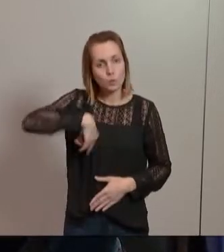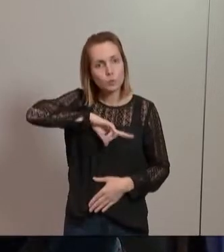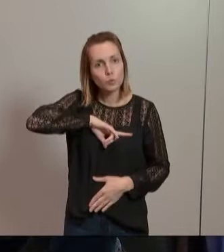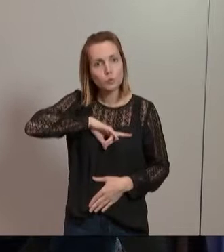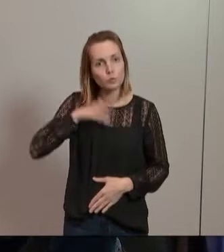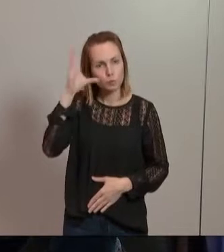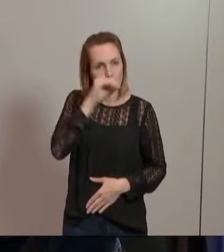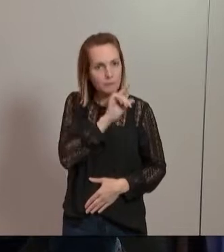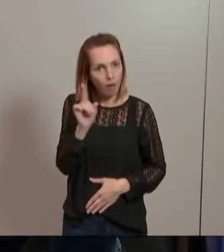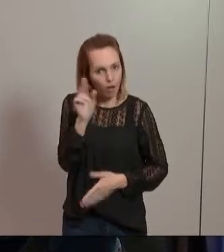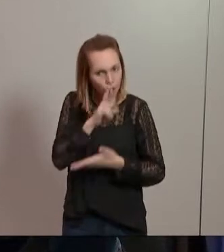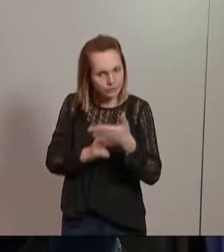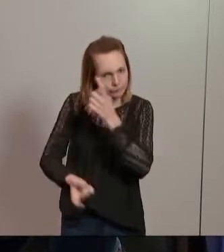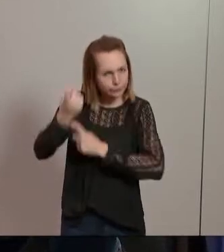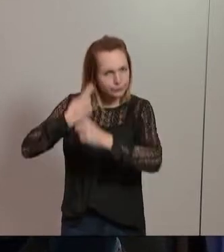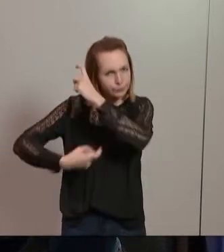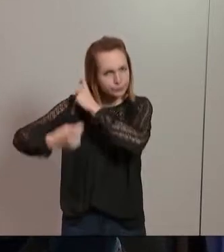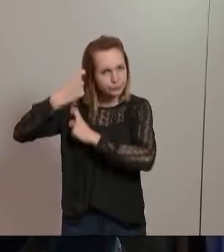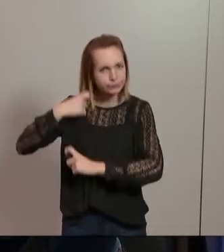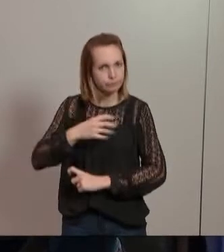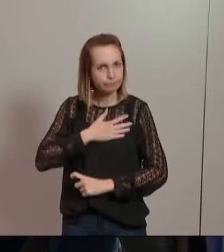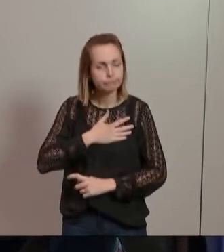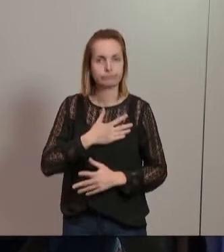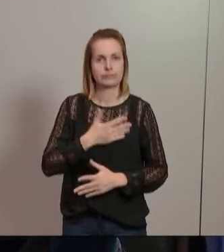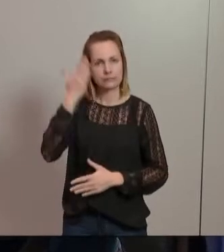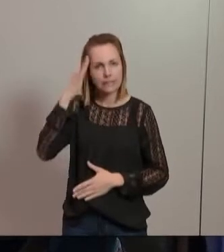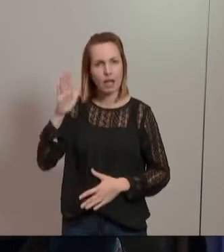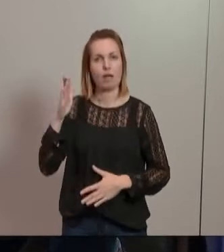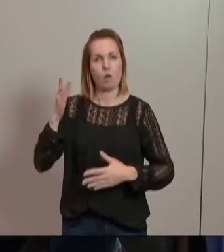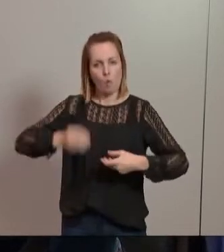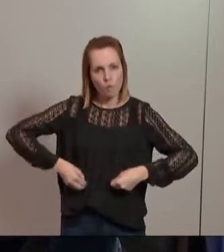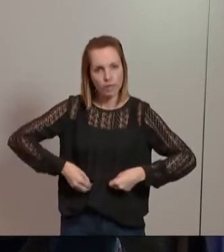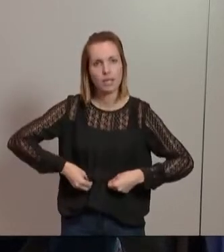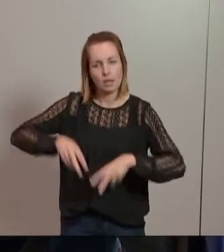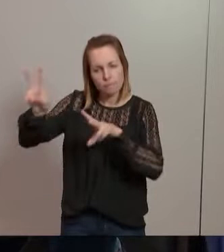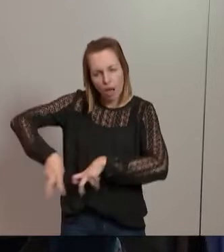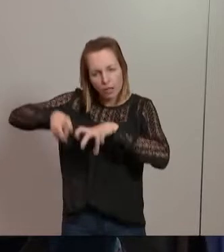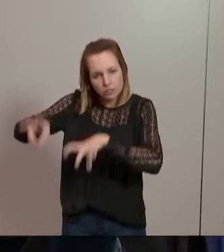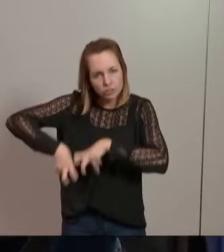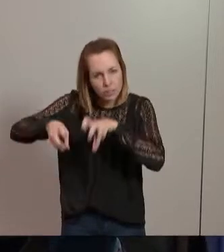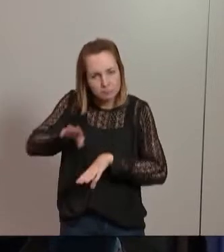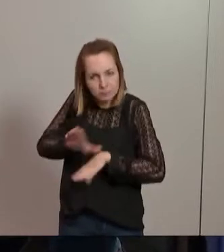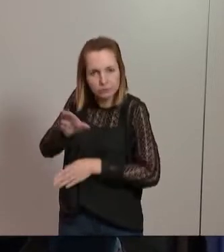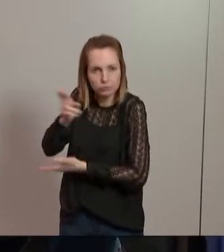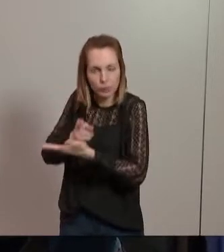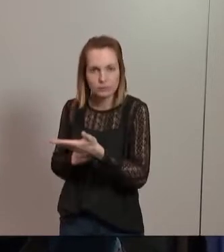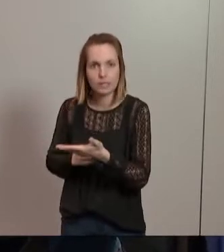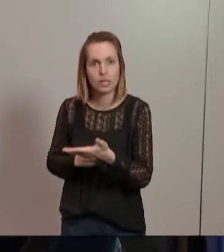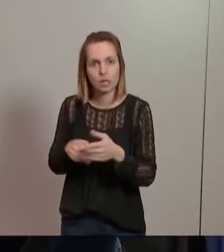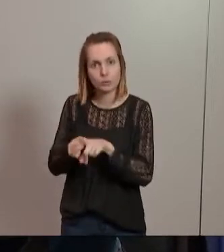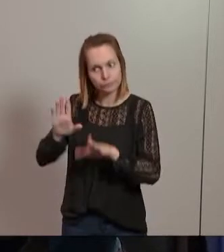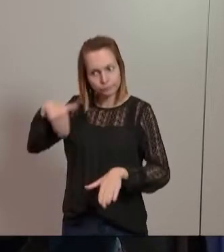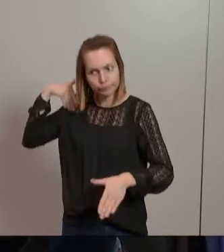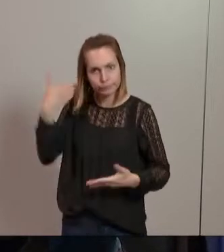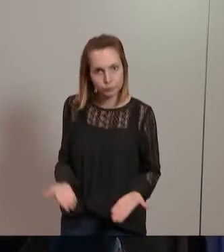tête l'histoire de Rezé, son passé ouvrier et maraîcher, son passé et son actualité de